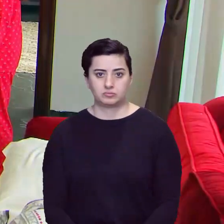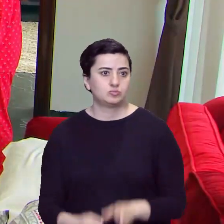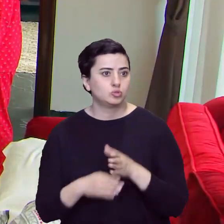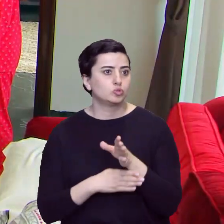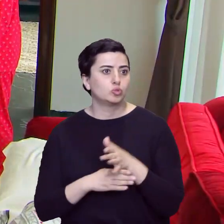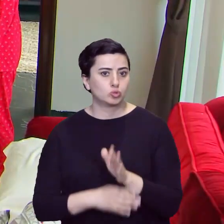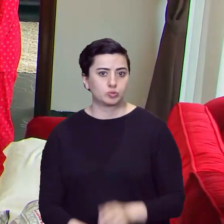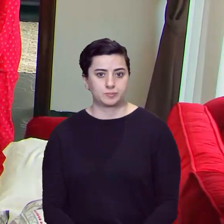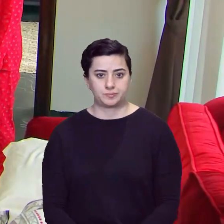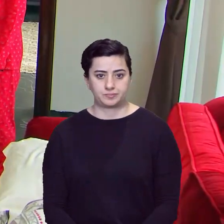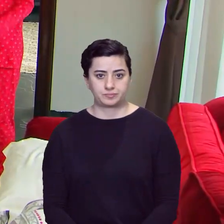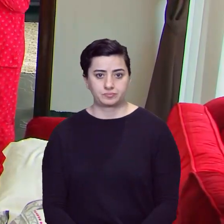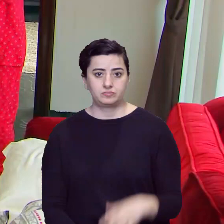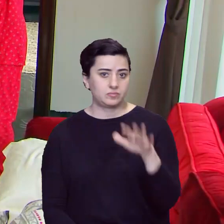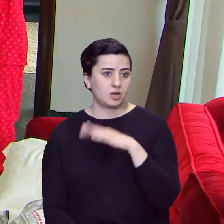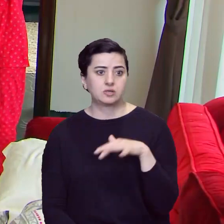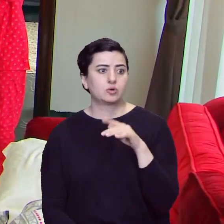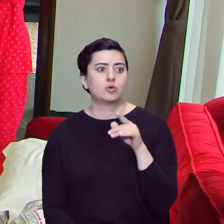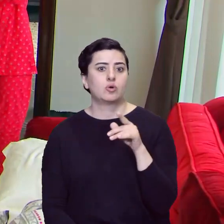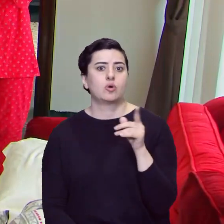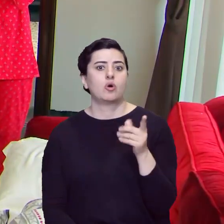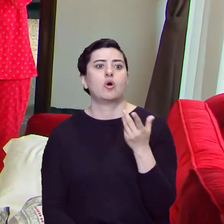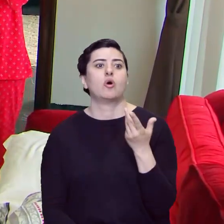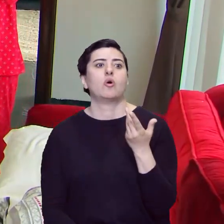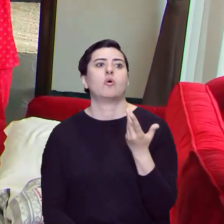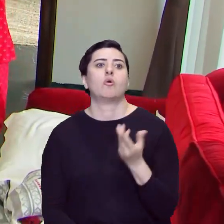Doğru. Yani herkes olmasa bile